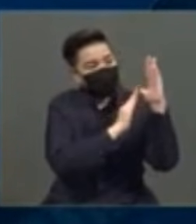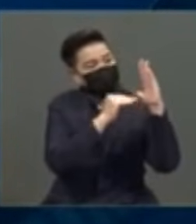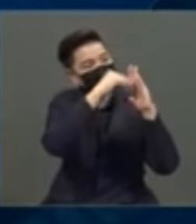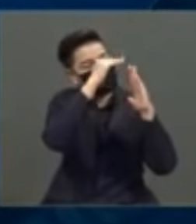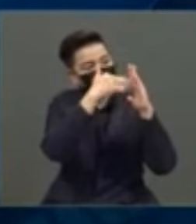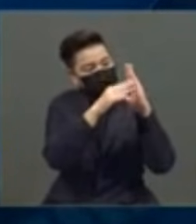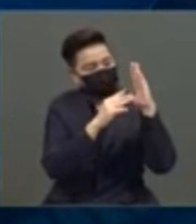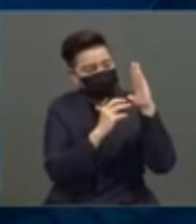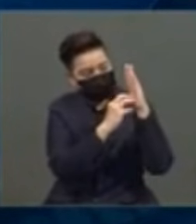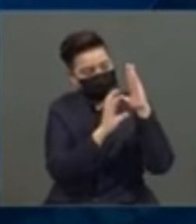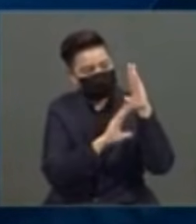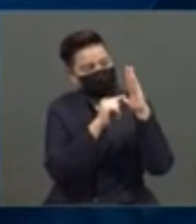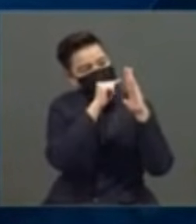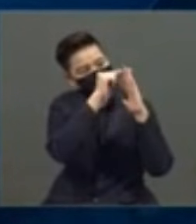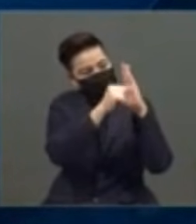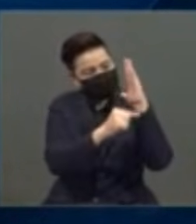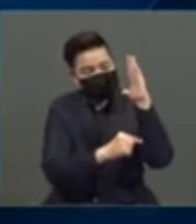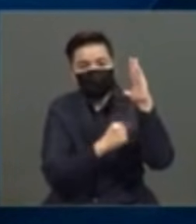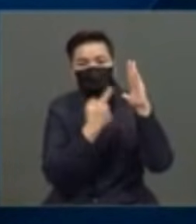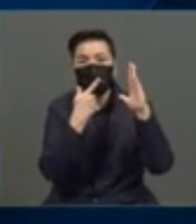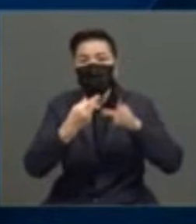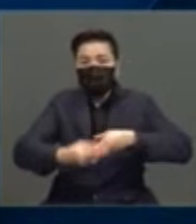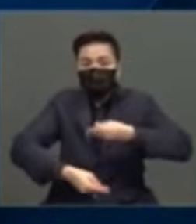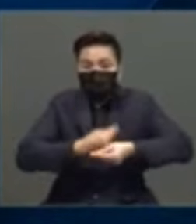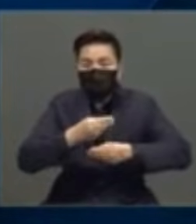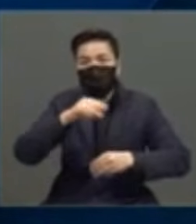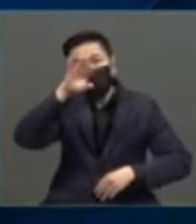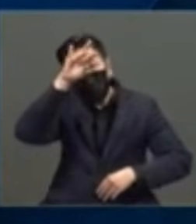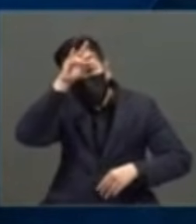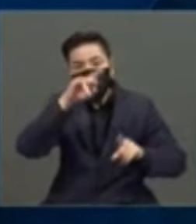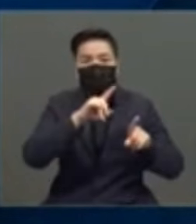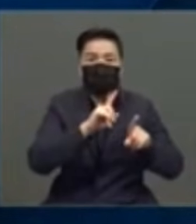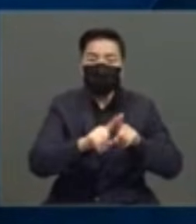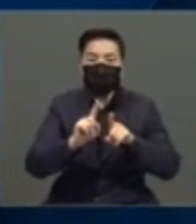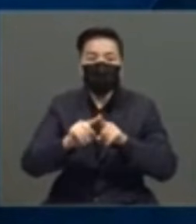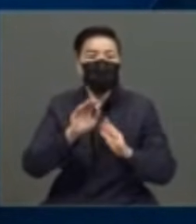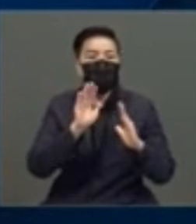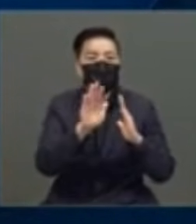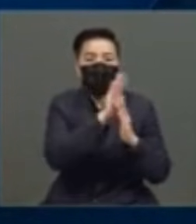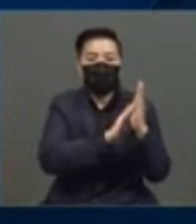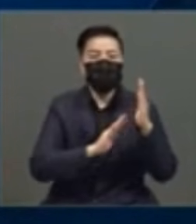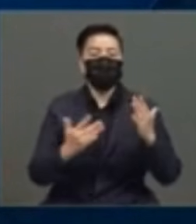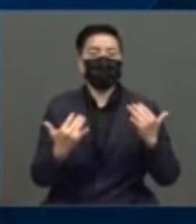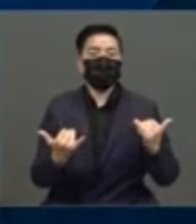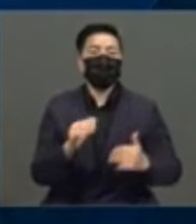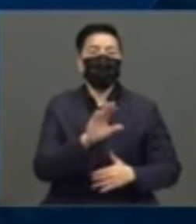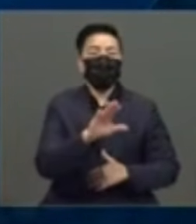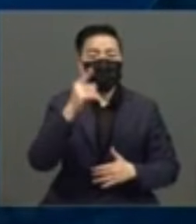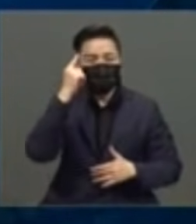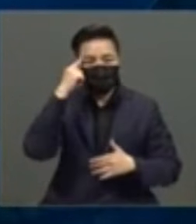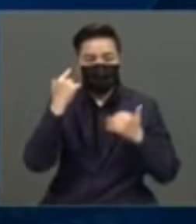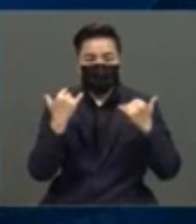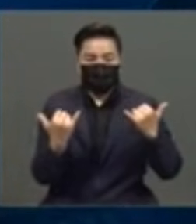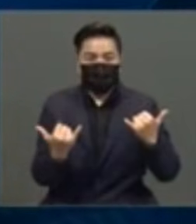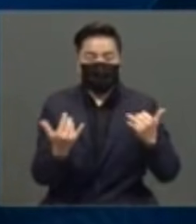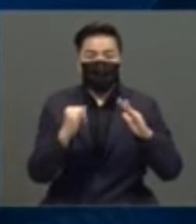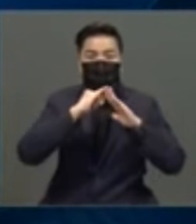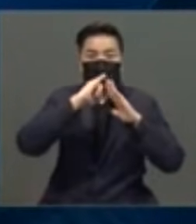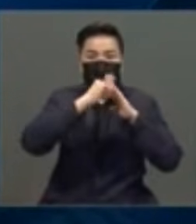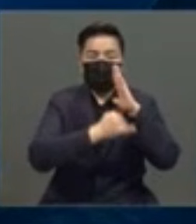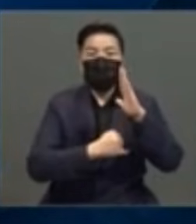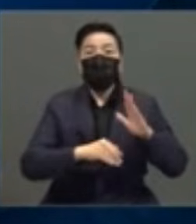ในพื้นที่ต่างๆเหล่านี้ทั้งตลาดสดร้านสะดวกซื้อหรืออะไรก็หรือสิ่งใดๆก็แล้วแต่นะครับที่เกิดขึ้นใน